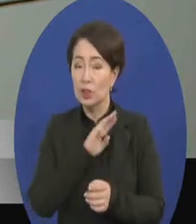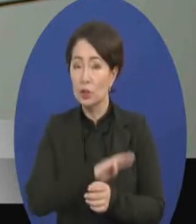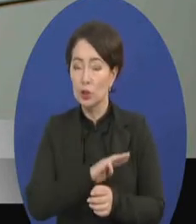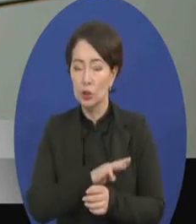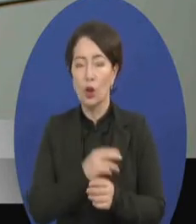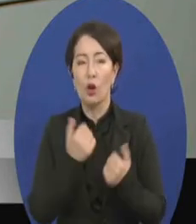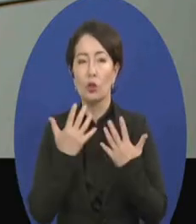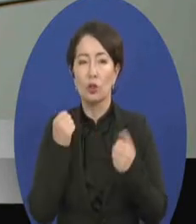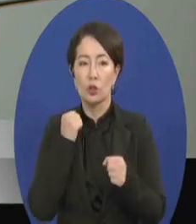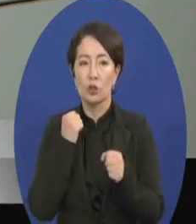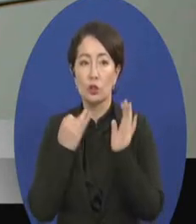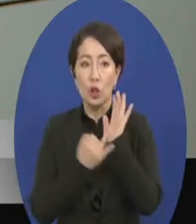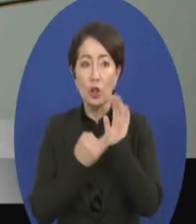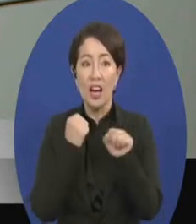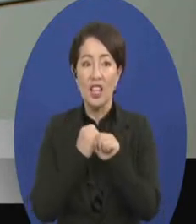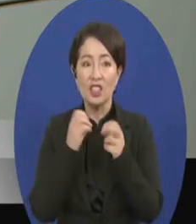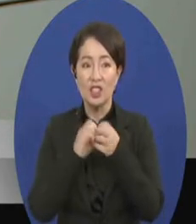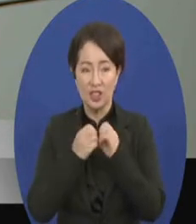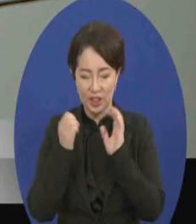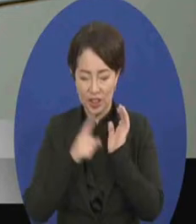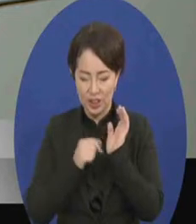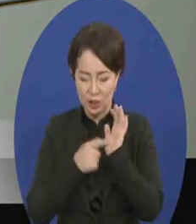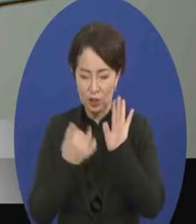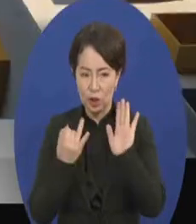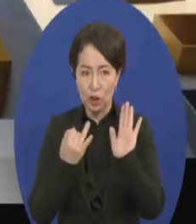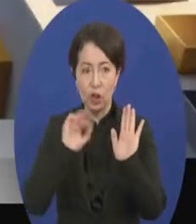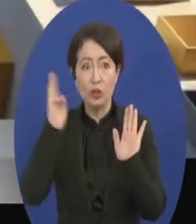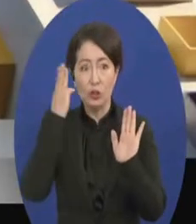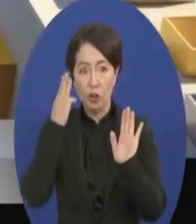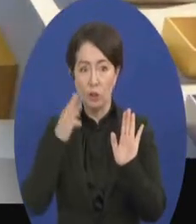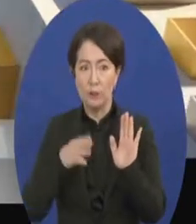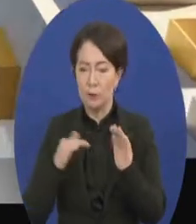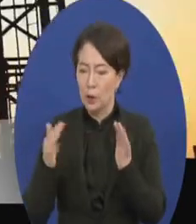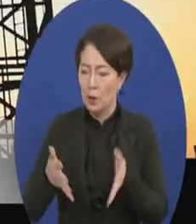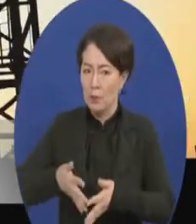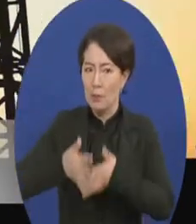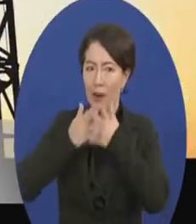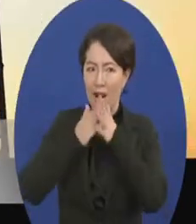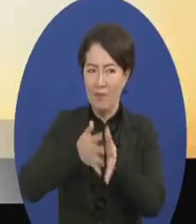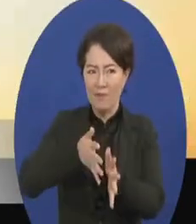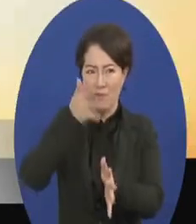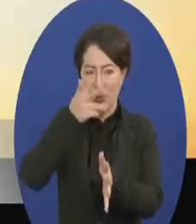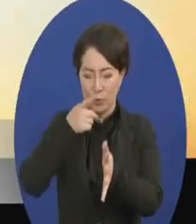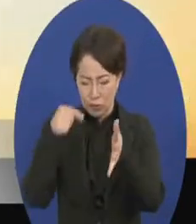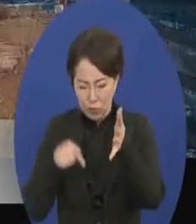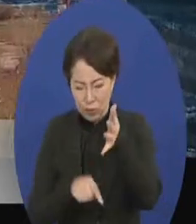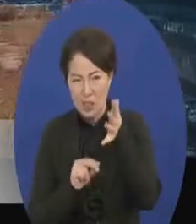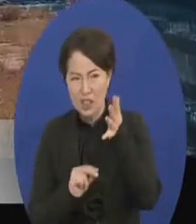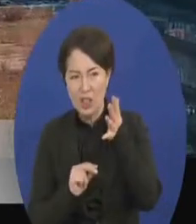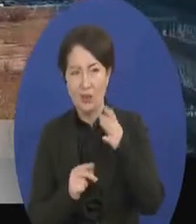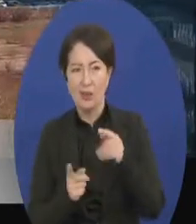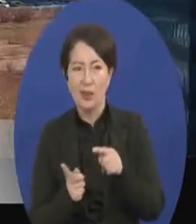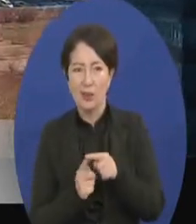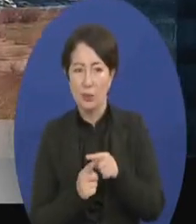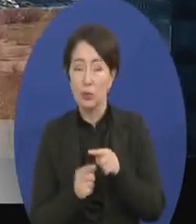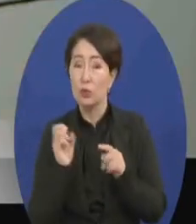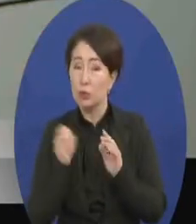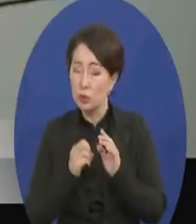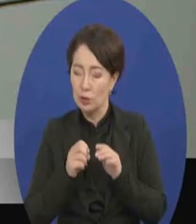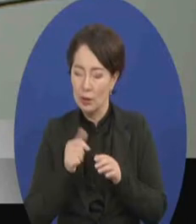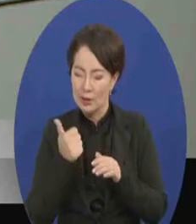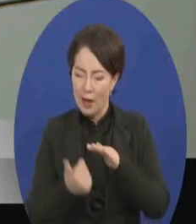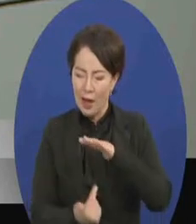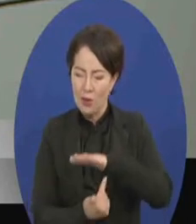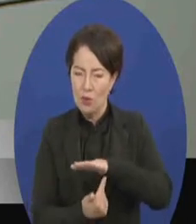бид нар 7 ажил хийх хэрэгтэй болж байгаа. 7 ажил маш тодорхой. Өндөр байшин барихын тулд сайн суур фундаментыг устлаа шүү дээ, тийм ээ.